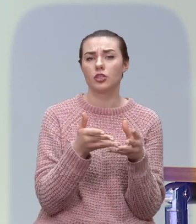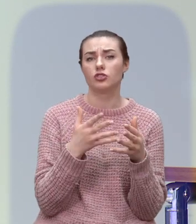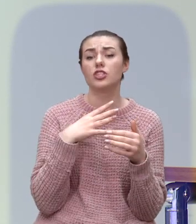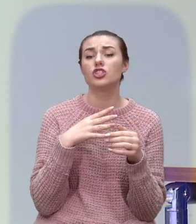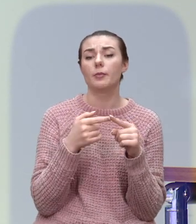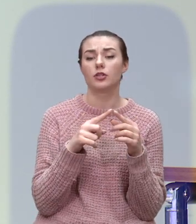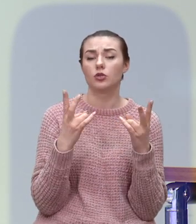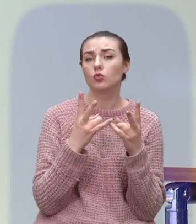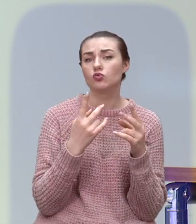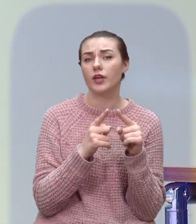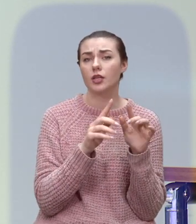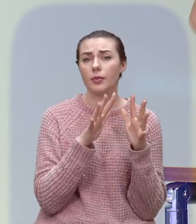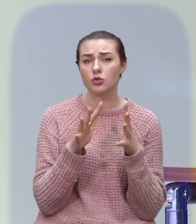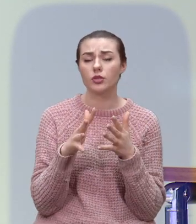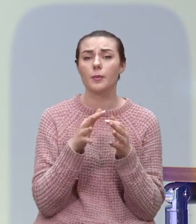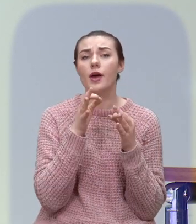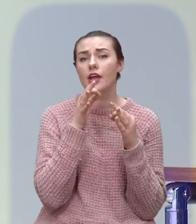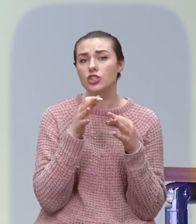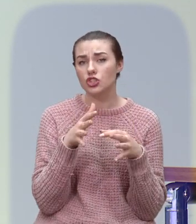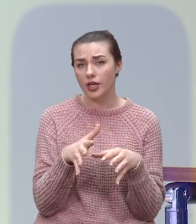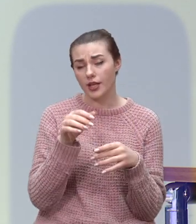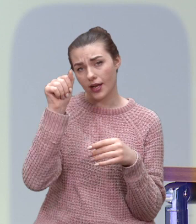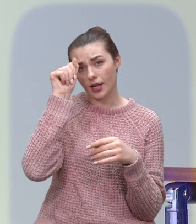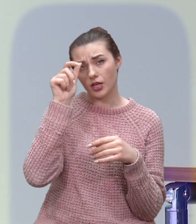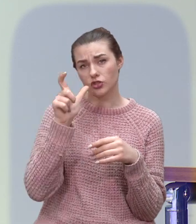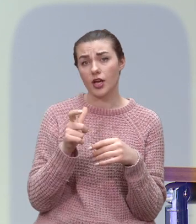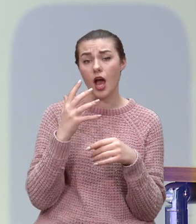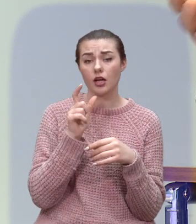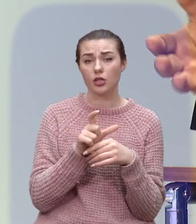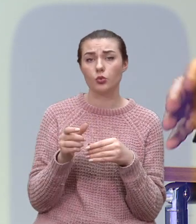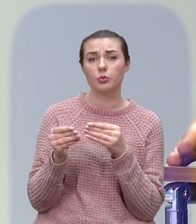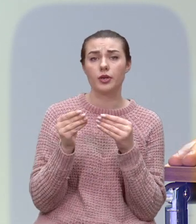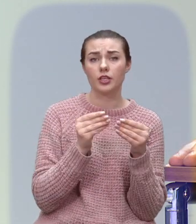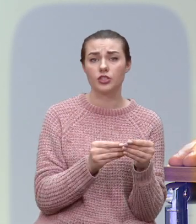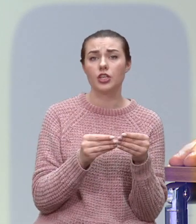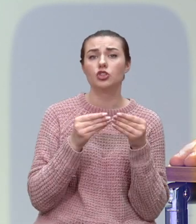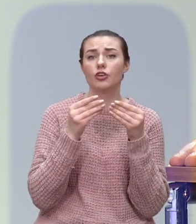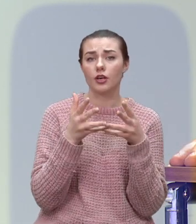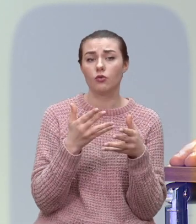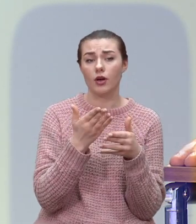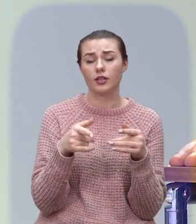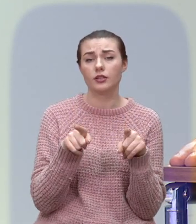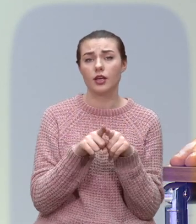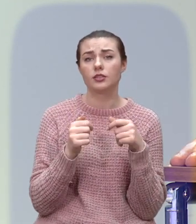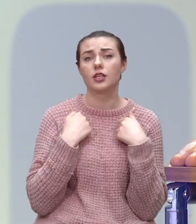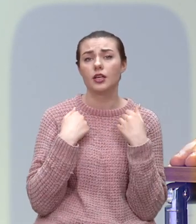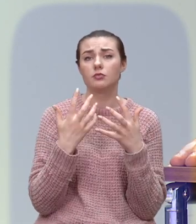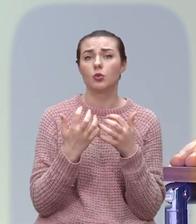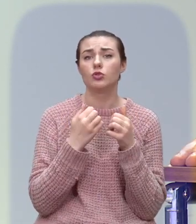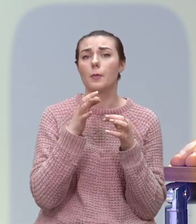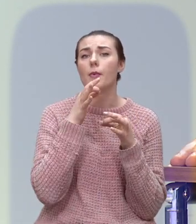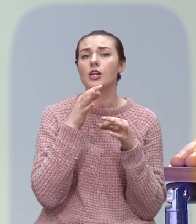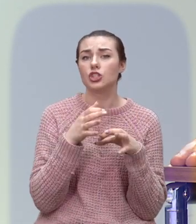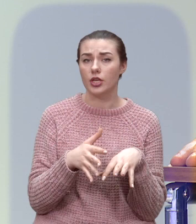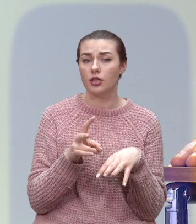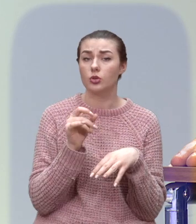для чего она это происходит таким образом прощение грешника когда люди приносили жертву они таким образом пытались получить